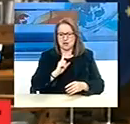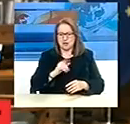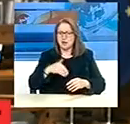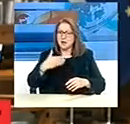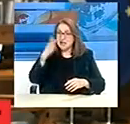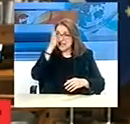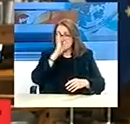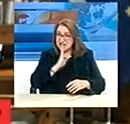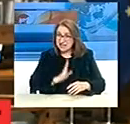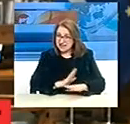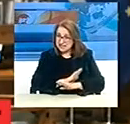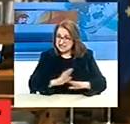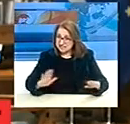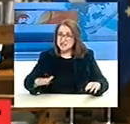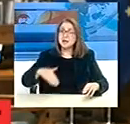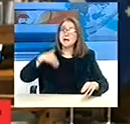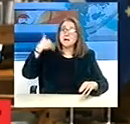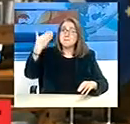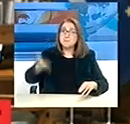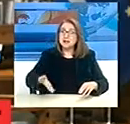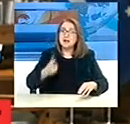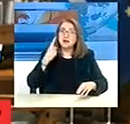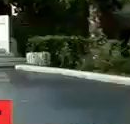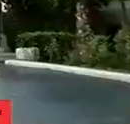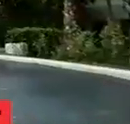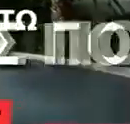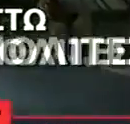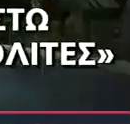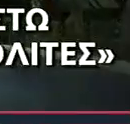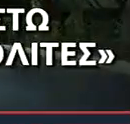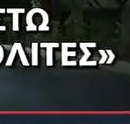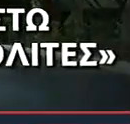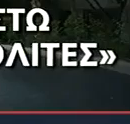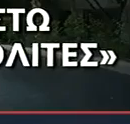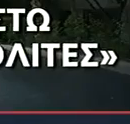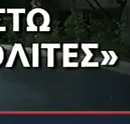το απειρόβλητο της ανάγκης δυναμώνοντας τη λογοδοσία.